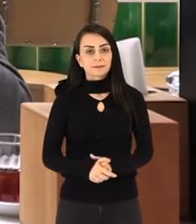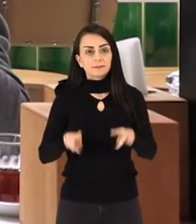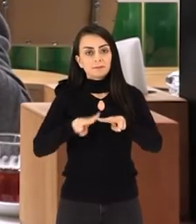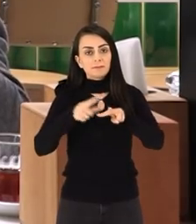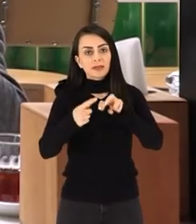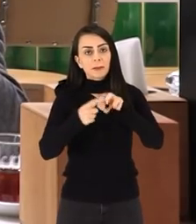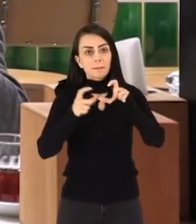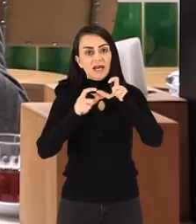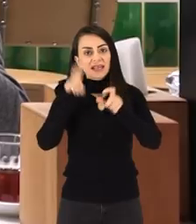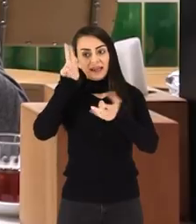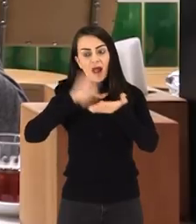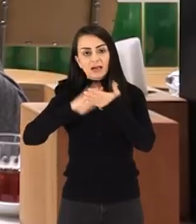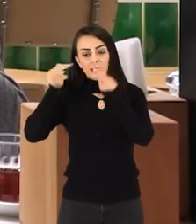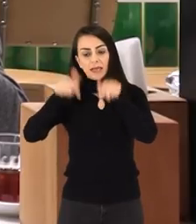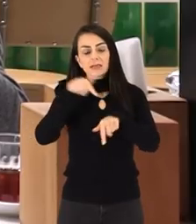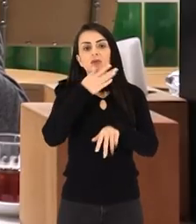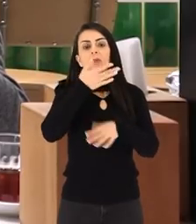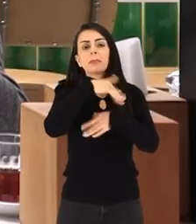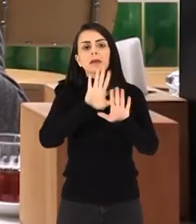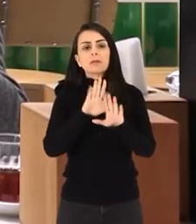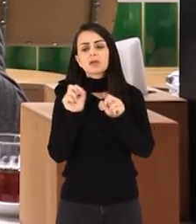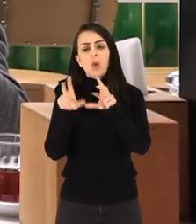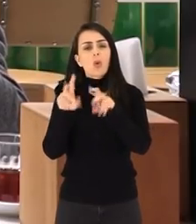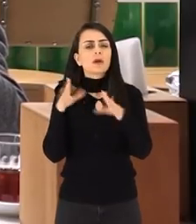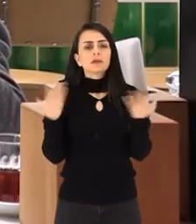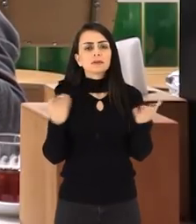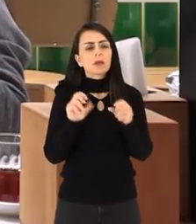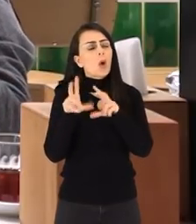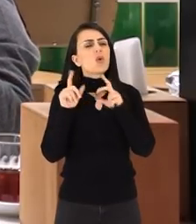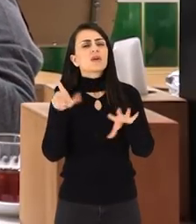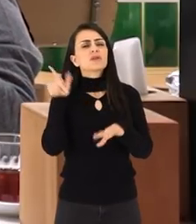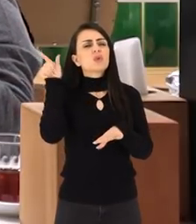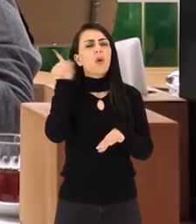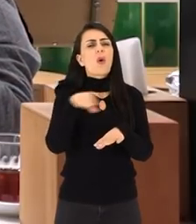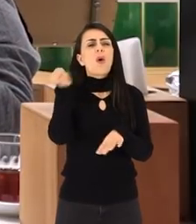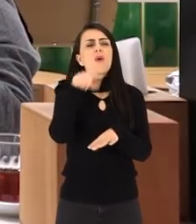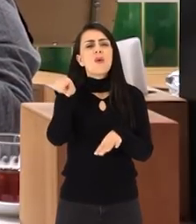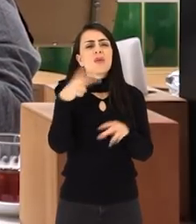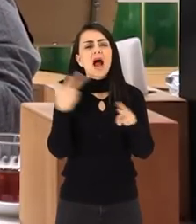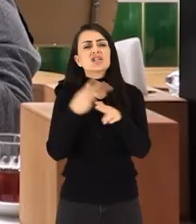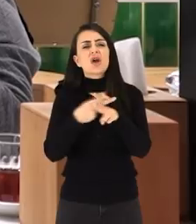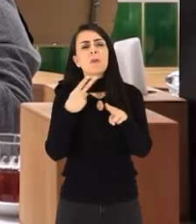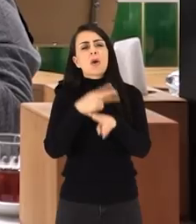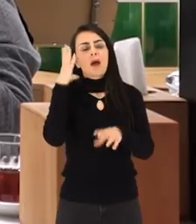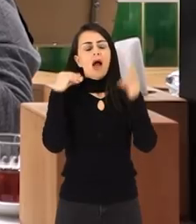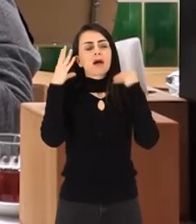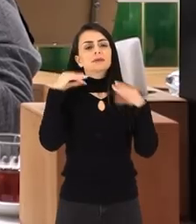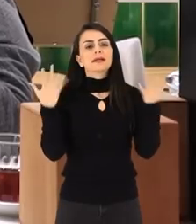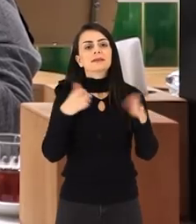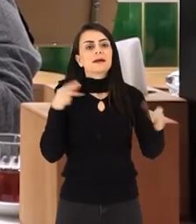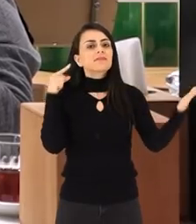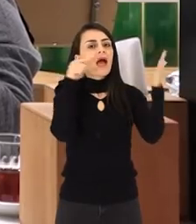Mars'tan iki tane arkadaşın gelse şunu bilmez. Öğretiriz. Onu söyleyeyim. Öğretiriz. Onlar öğretiriz. Çabuk anlarlar. Yani amaç kültürlerin